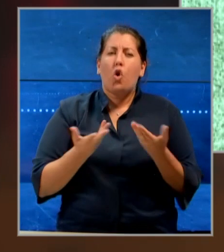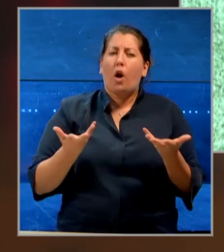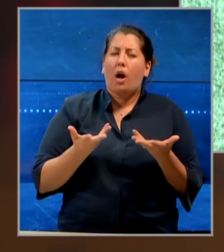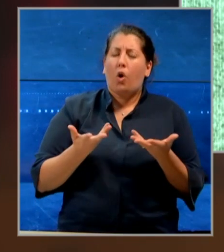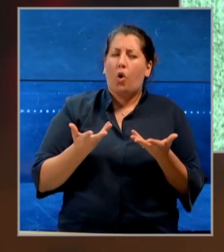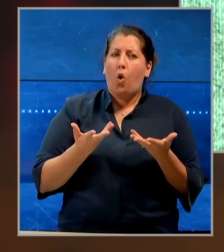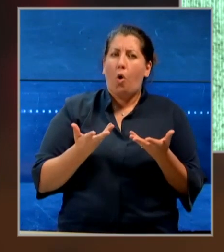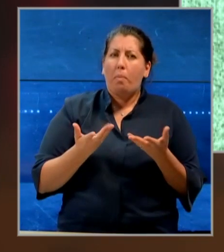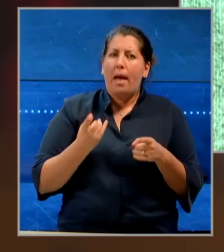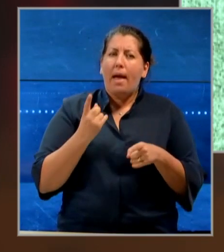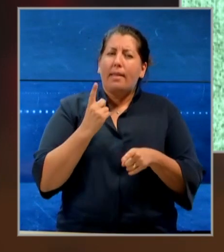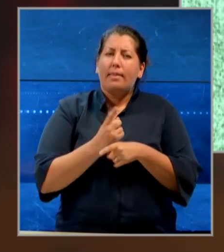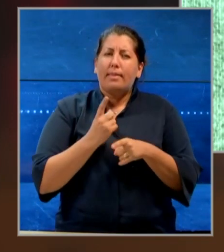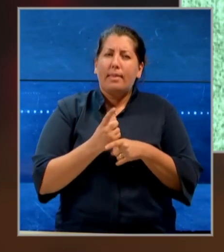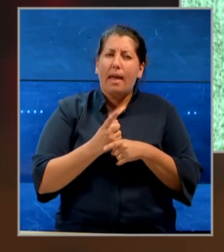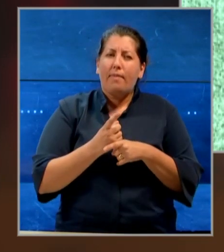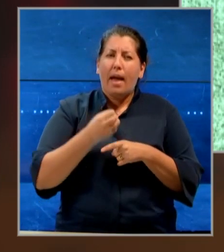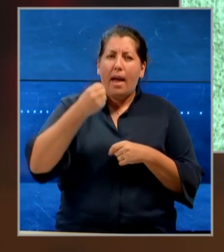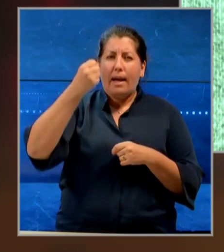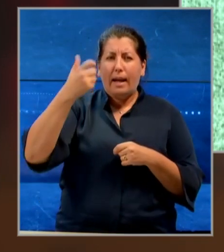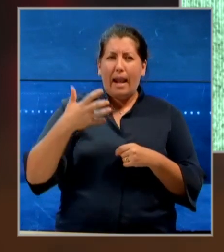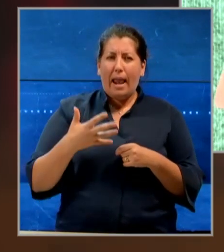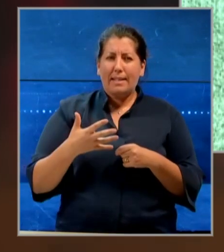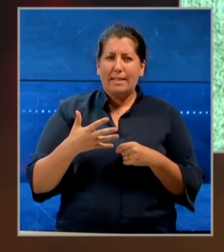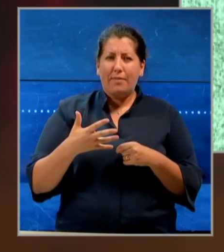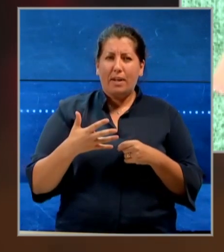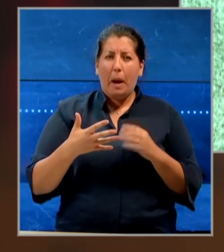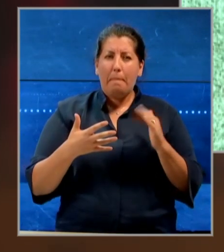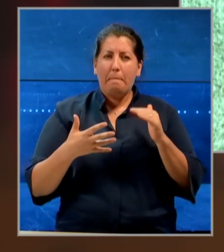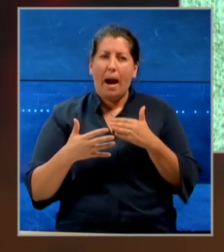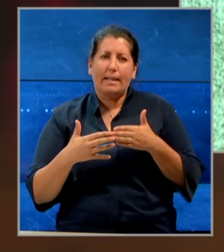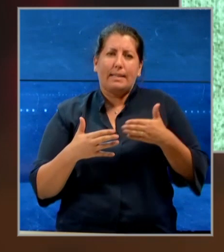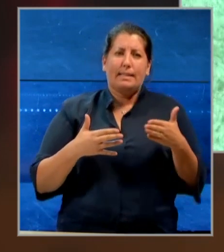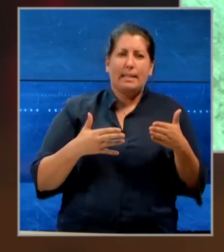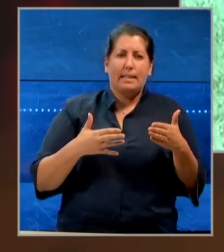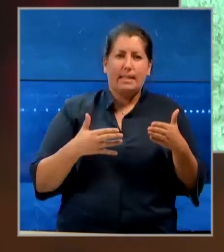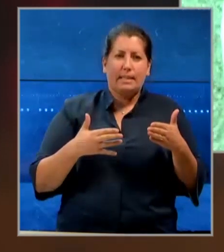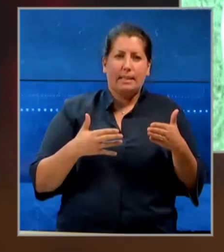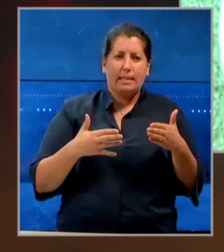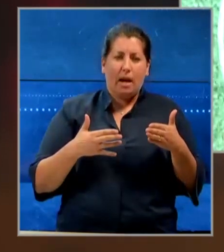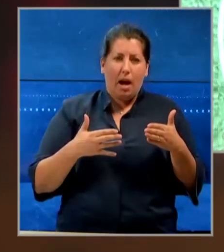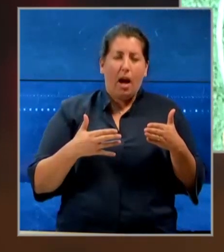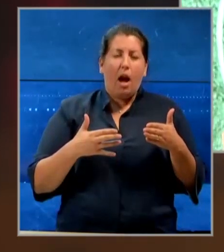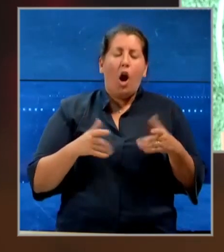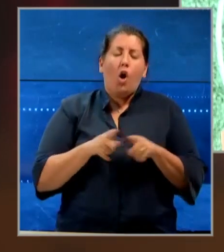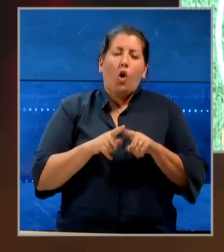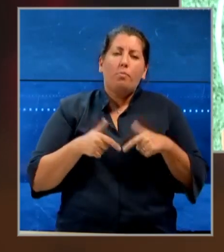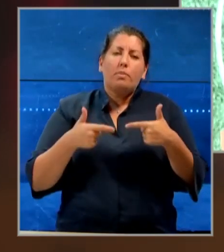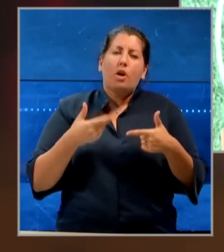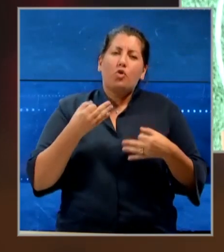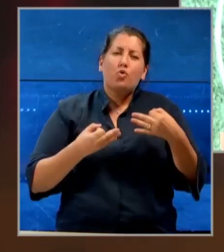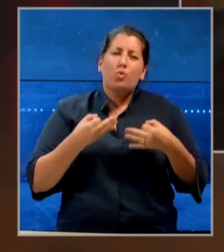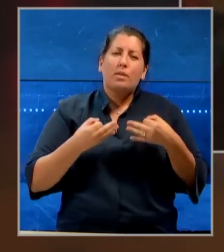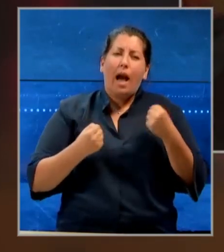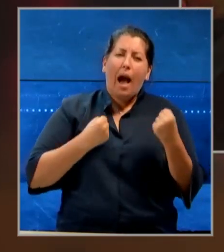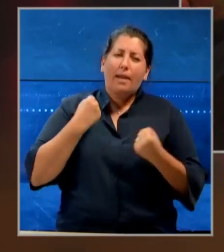stare dalla parte sinistra della classifica. Siamo nella parte destra, è vero che i distacchi sono minimi, però avrebbe reso giustizia forse anche all'atteggiamento